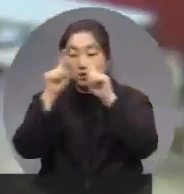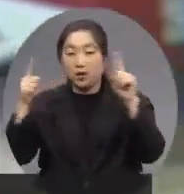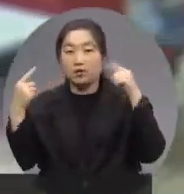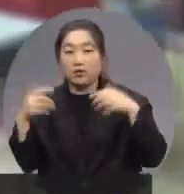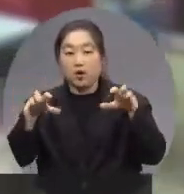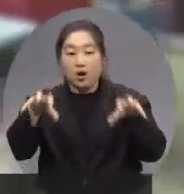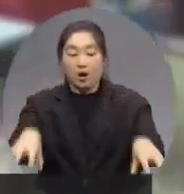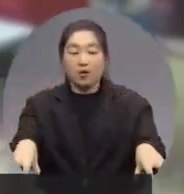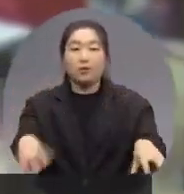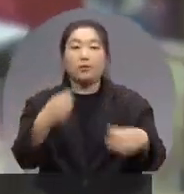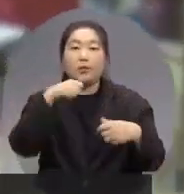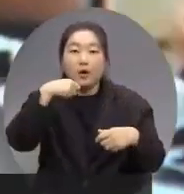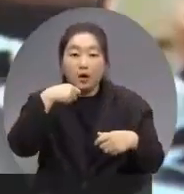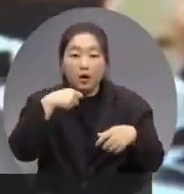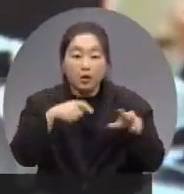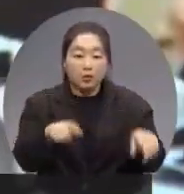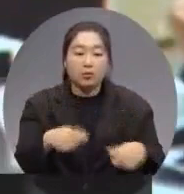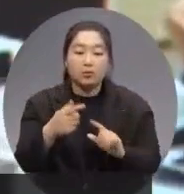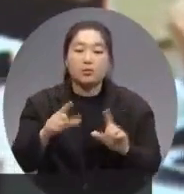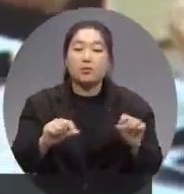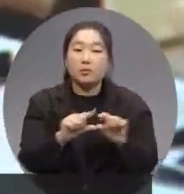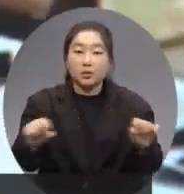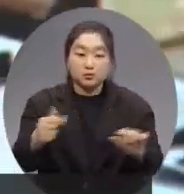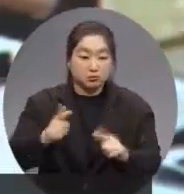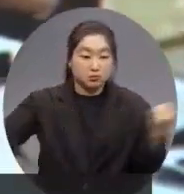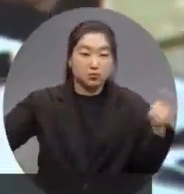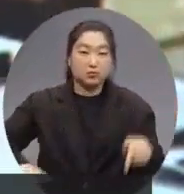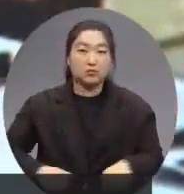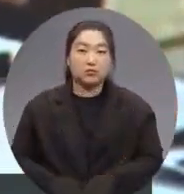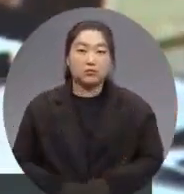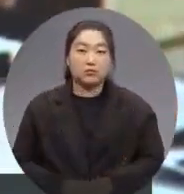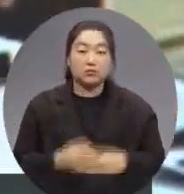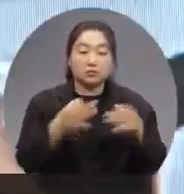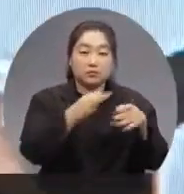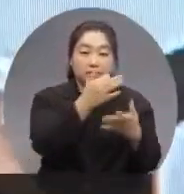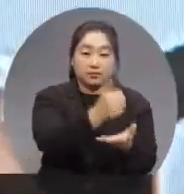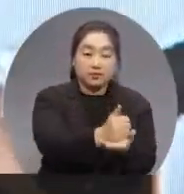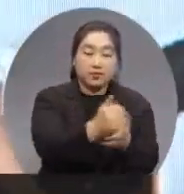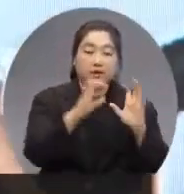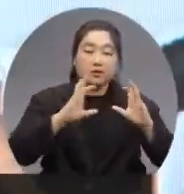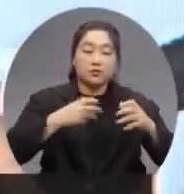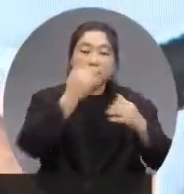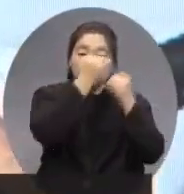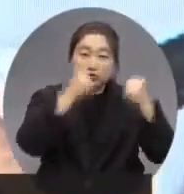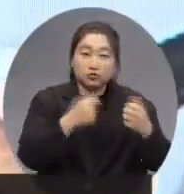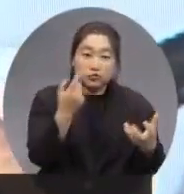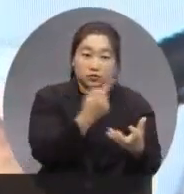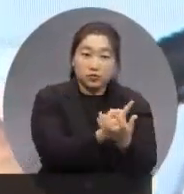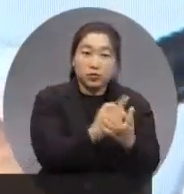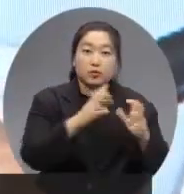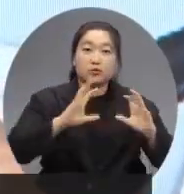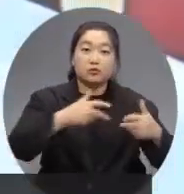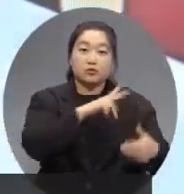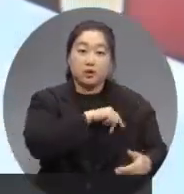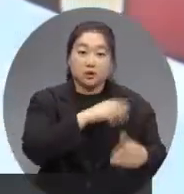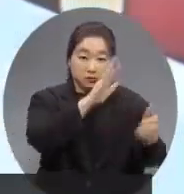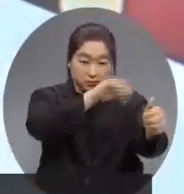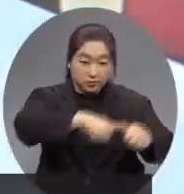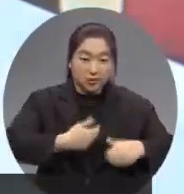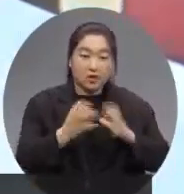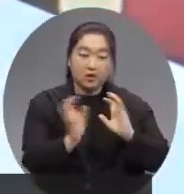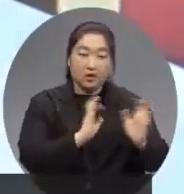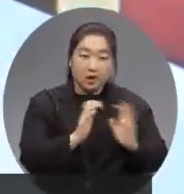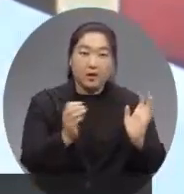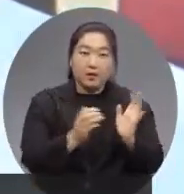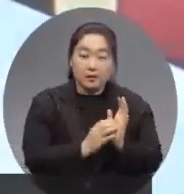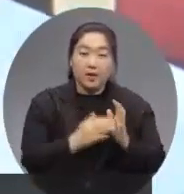같이 밥을 먹는데 서로 메뉴가 다릅니다 김영환 충북지사가 충북 국회의원들을 불러 정책간담회를 한 뒤